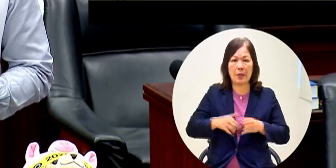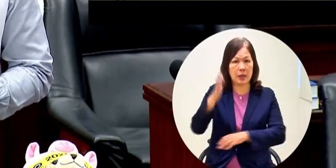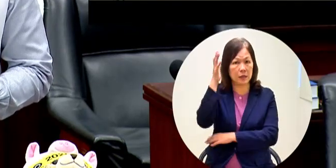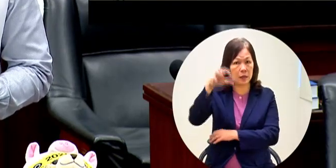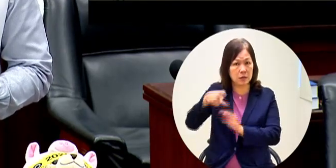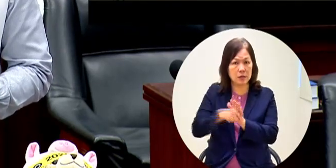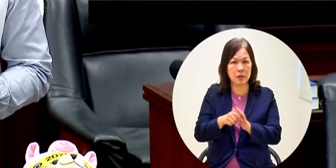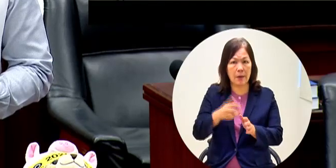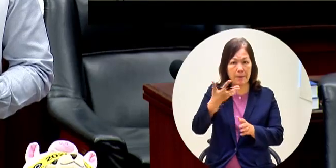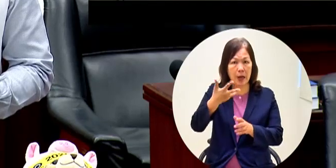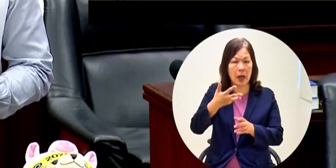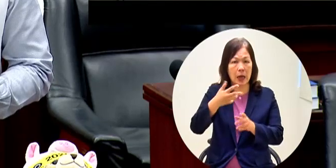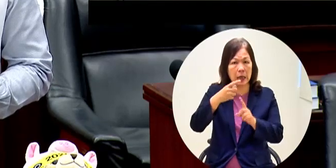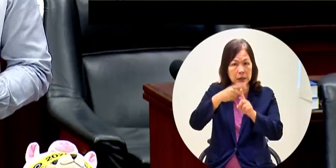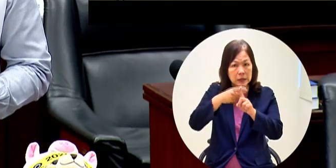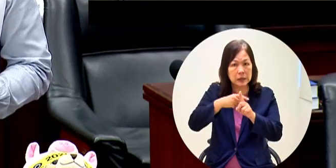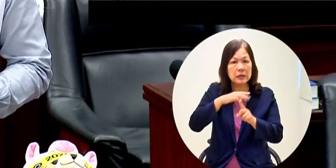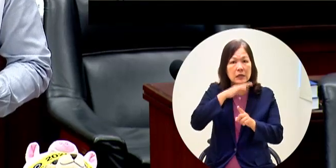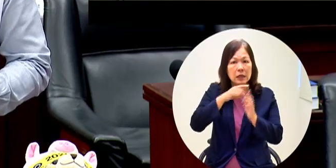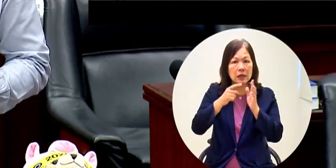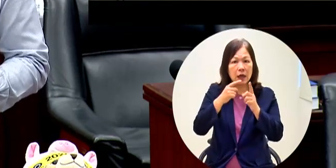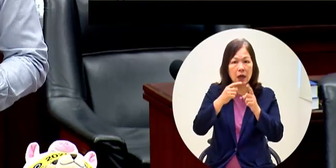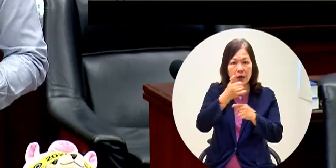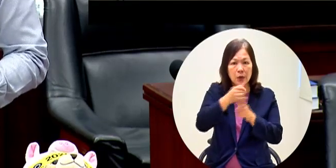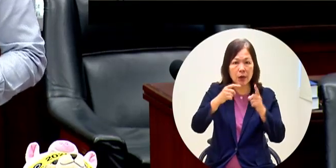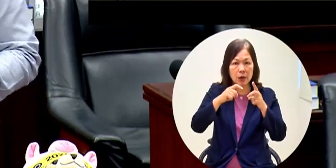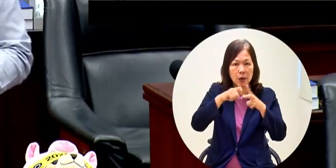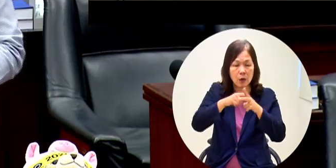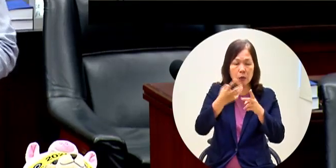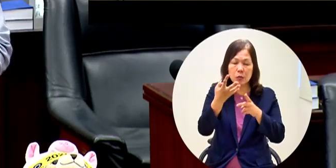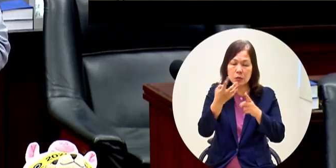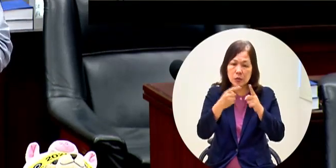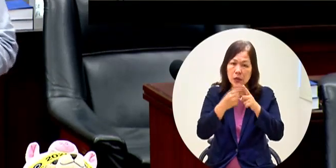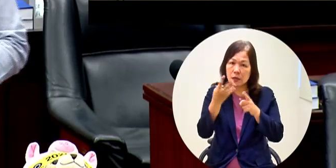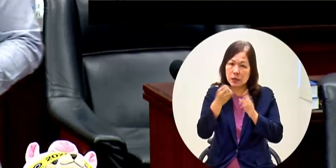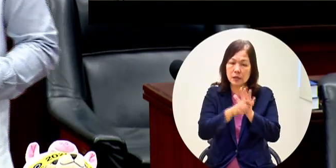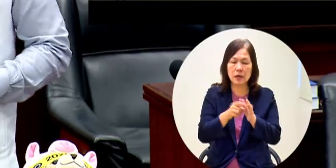职等的员工有几个？平均年资是偌久？